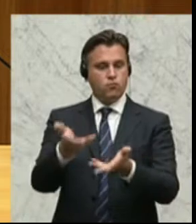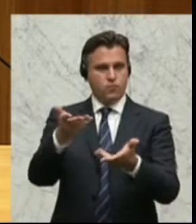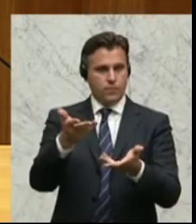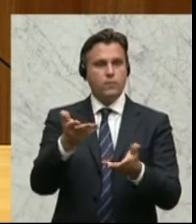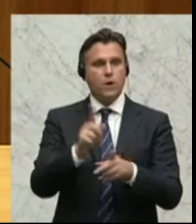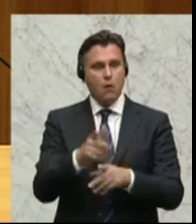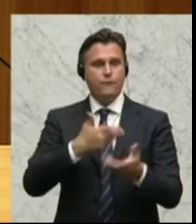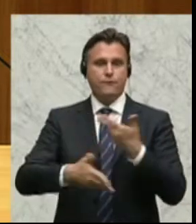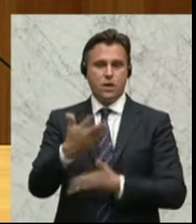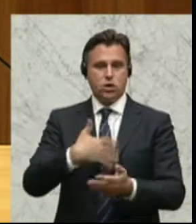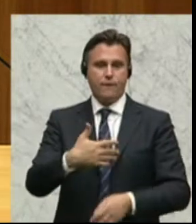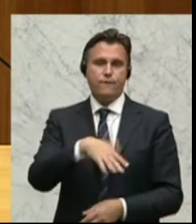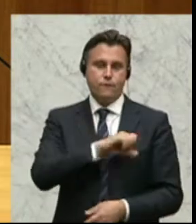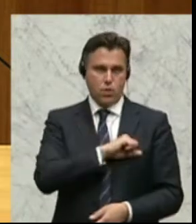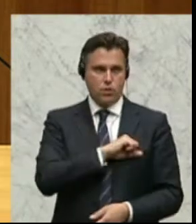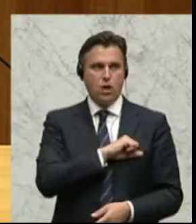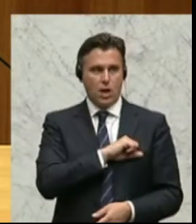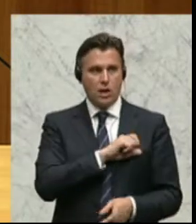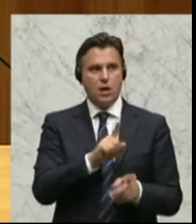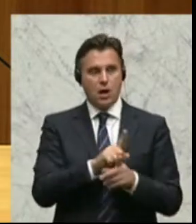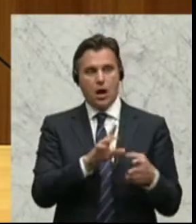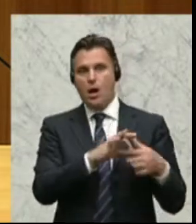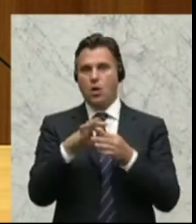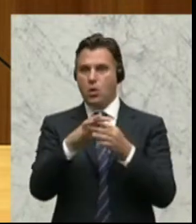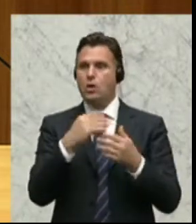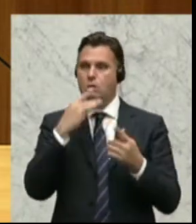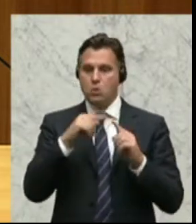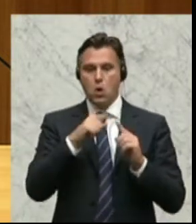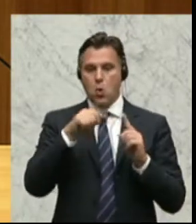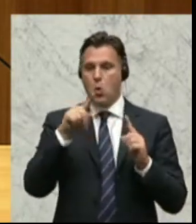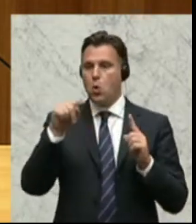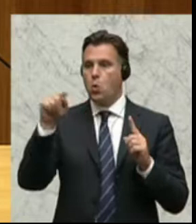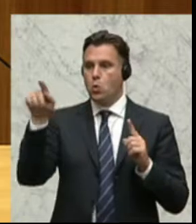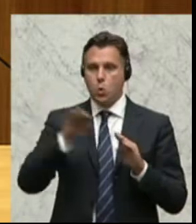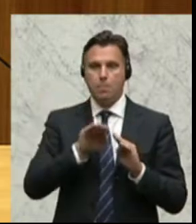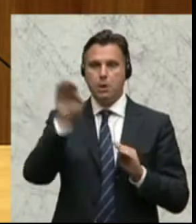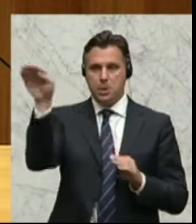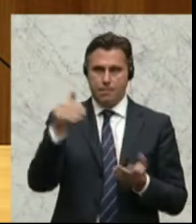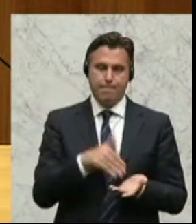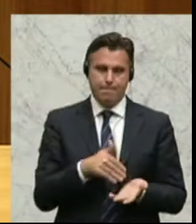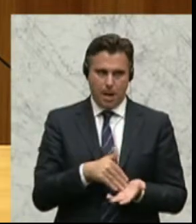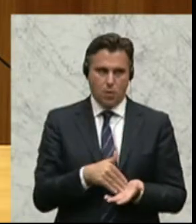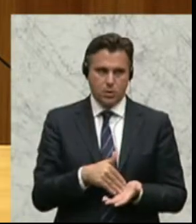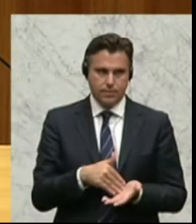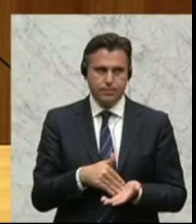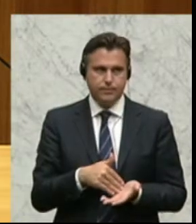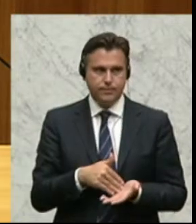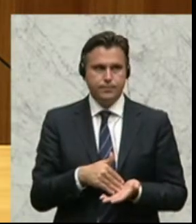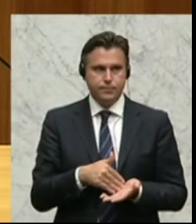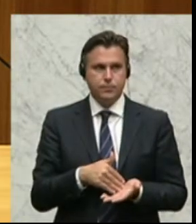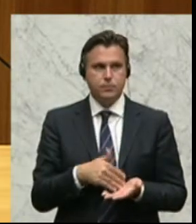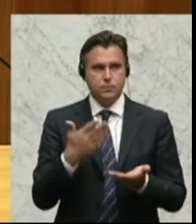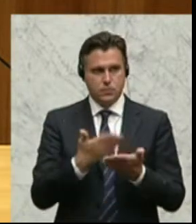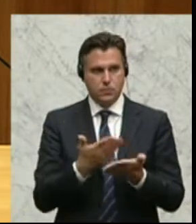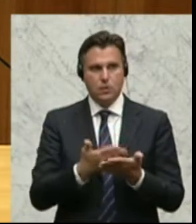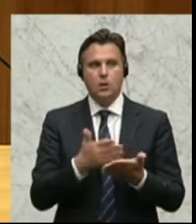Wirtschaft über die Binnennachfrage auch wieder einen Konjunktureffekt hat, den sie so dringend braucht. Und das ist ein Weg, der deshalb auch diskutiert wird,